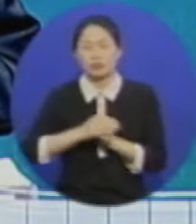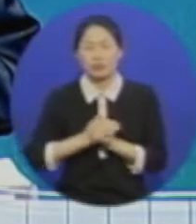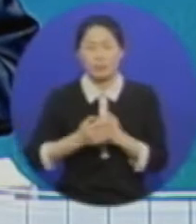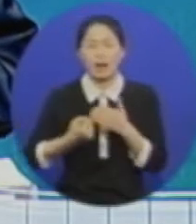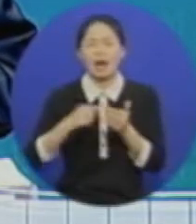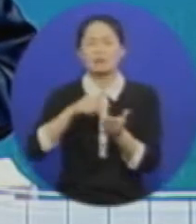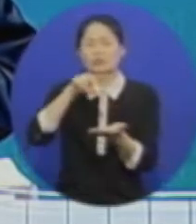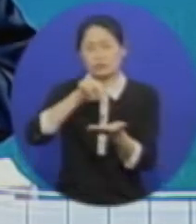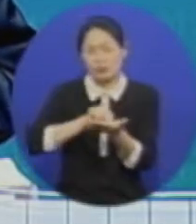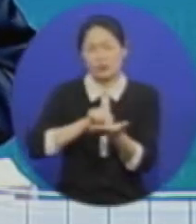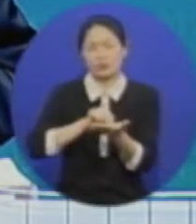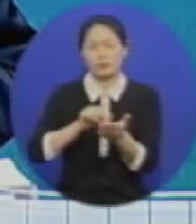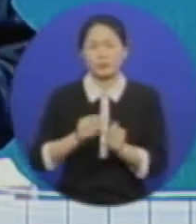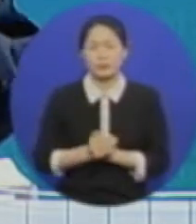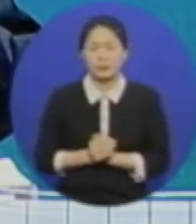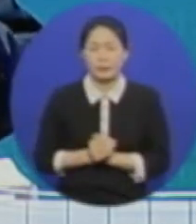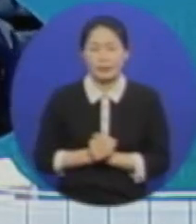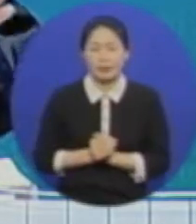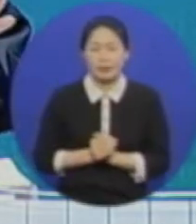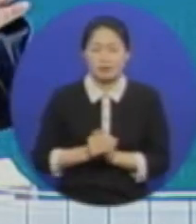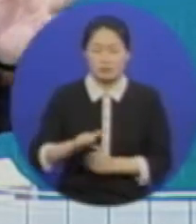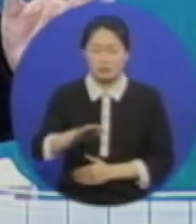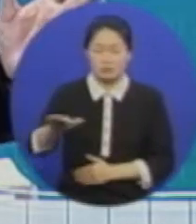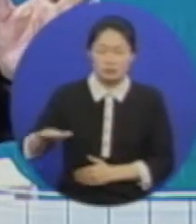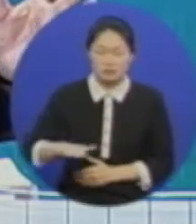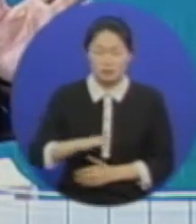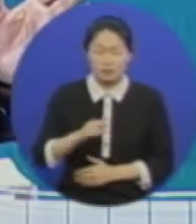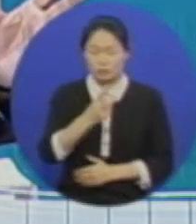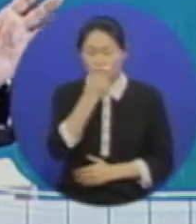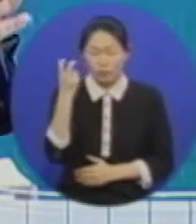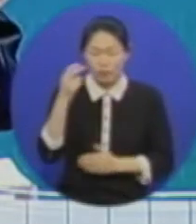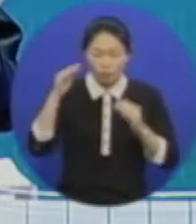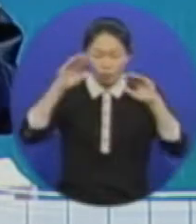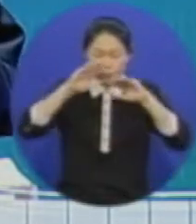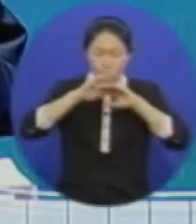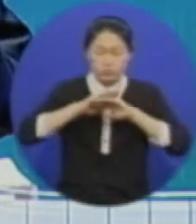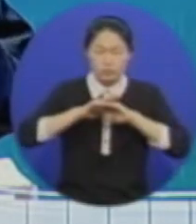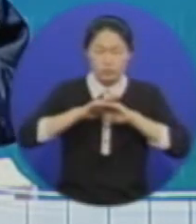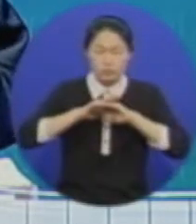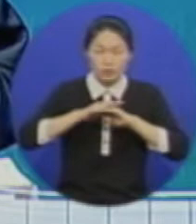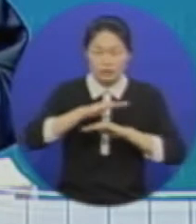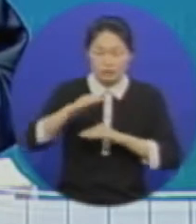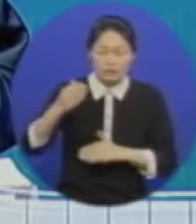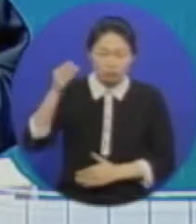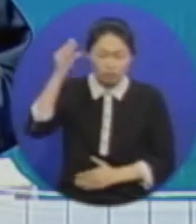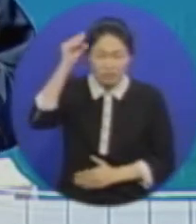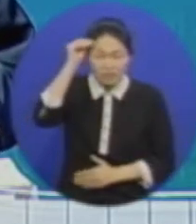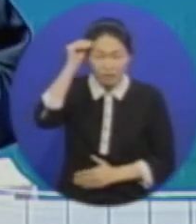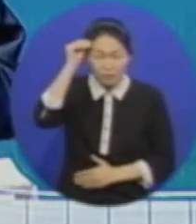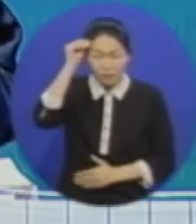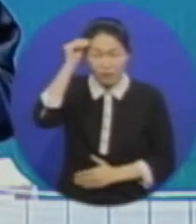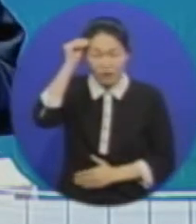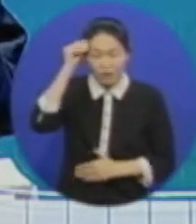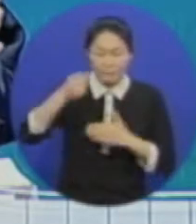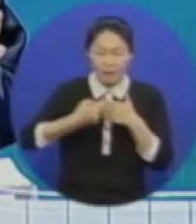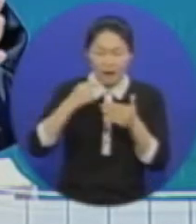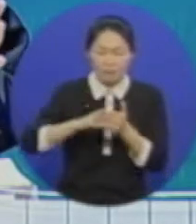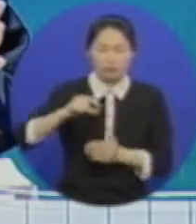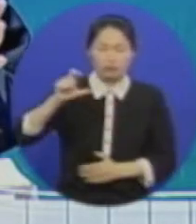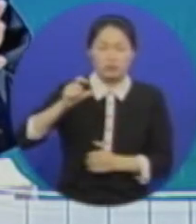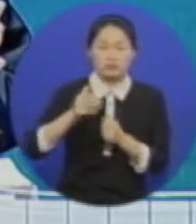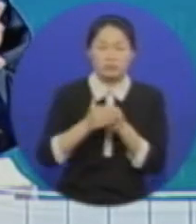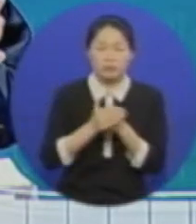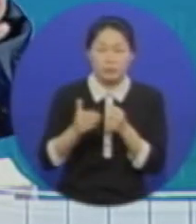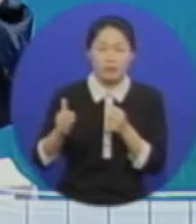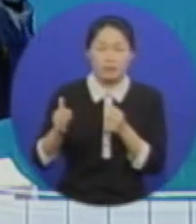문제에요 그들의 총명이 어두워지고 그들 가운데 있는 무지함 과 그들의 마음이 굳어짐 으로